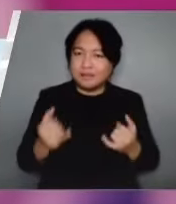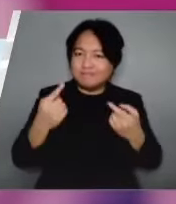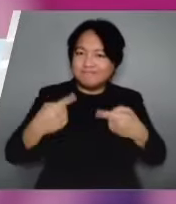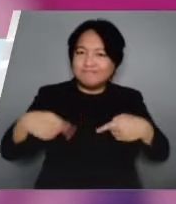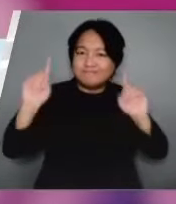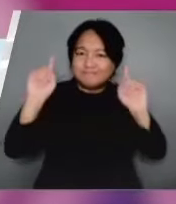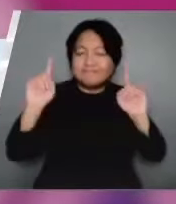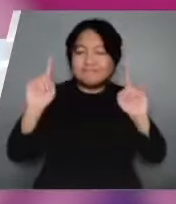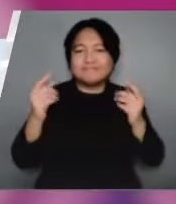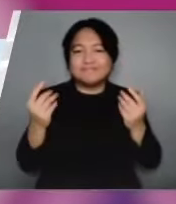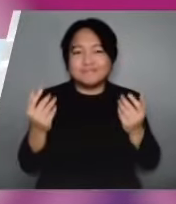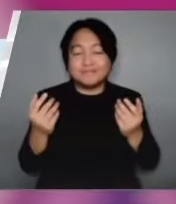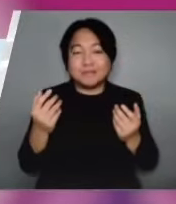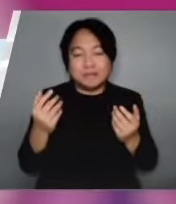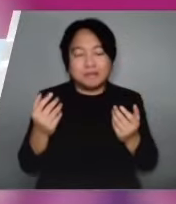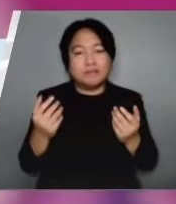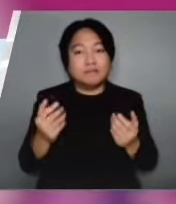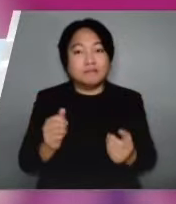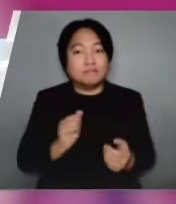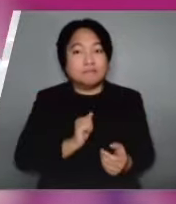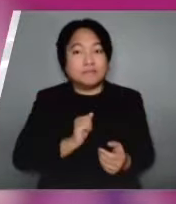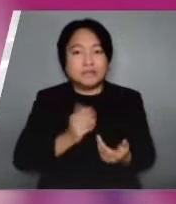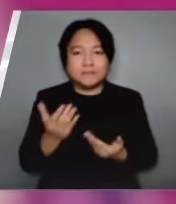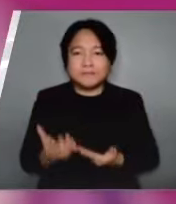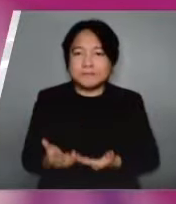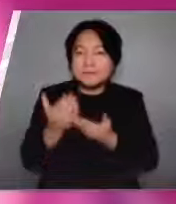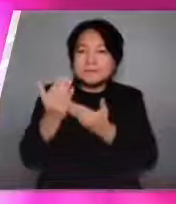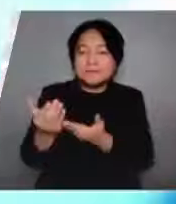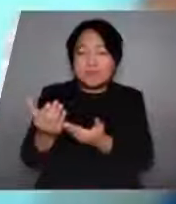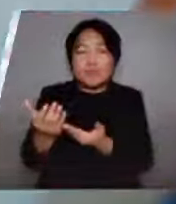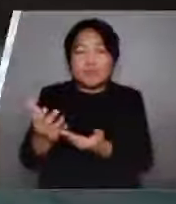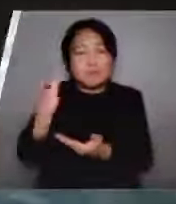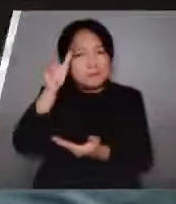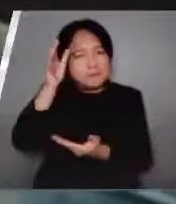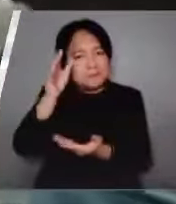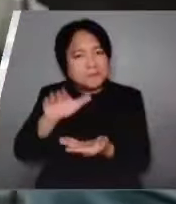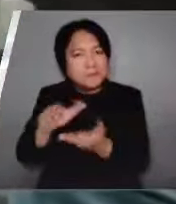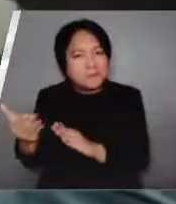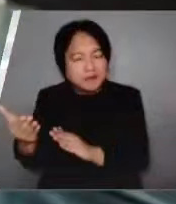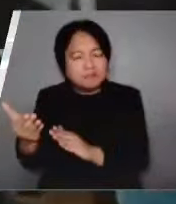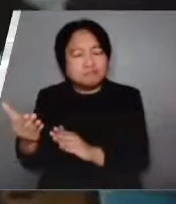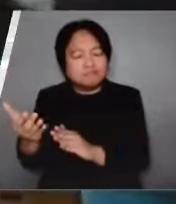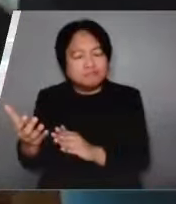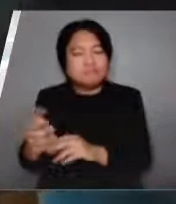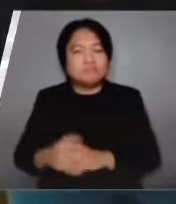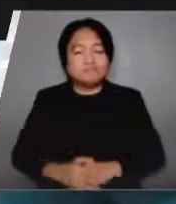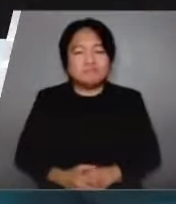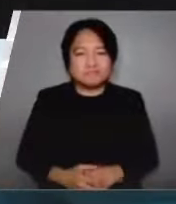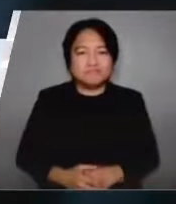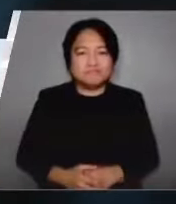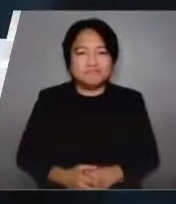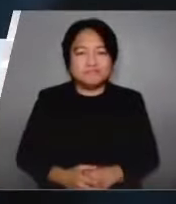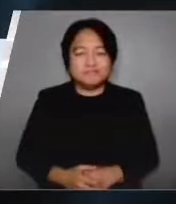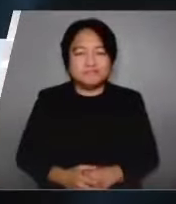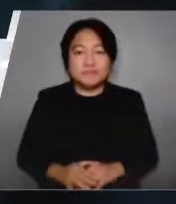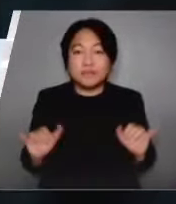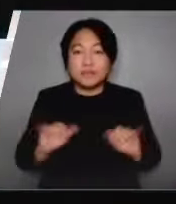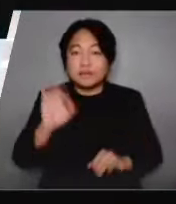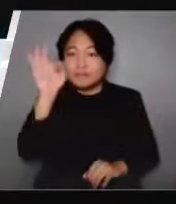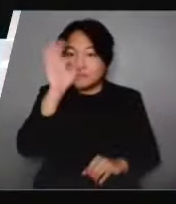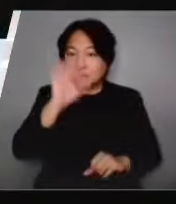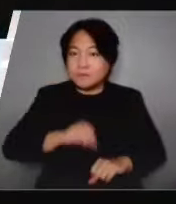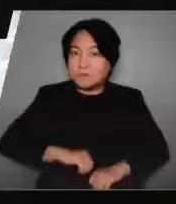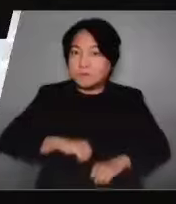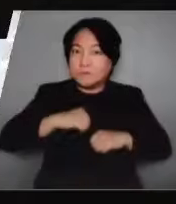ay ino-offer niya sa kanyang namayapang ama. Pati ang ating Pinoy Pride, Broadway star